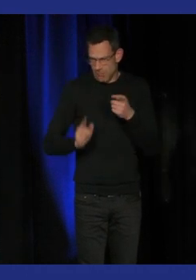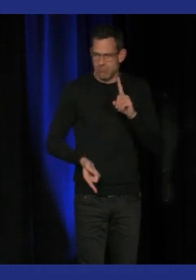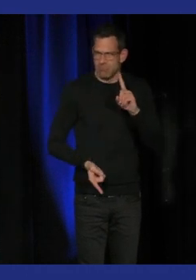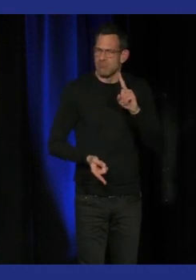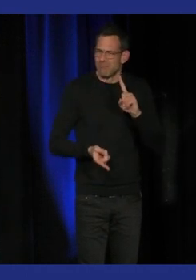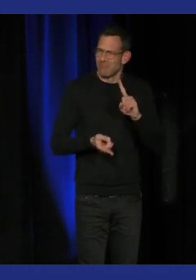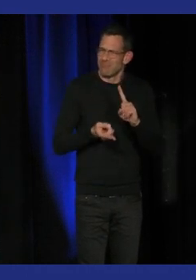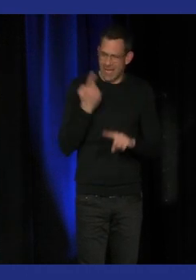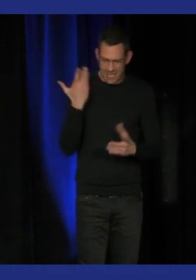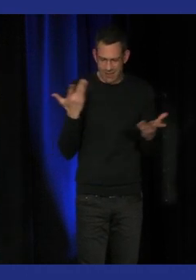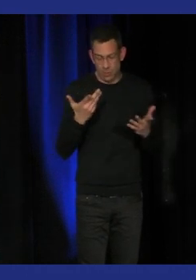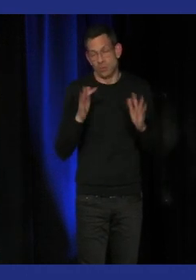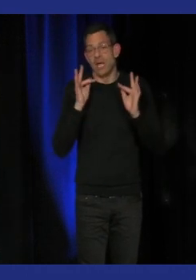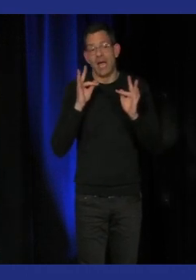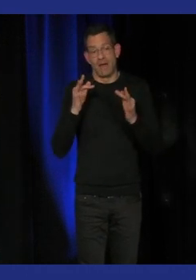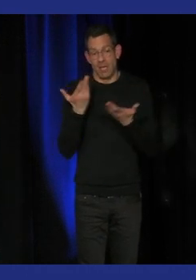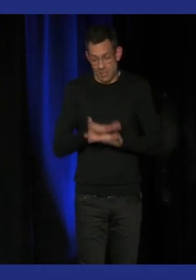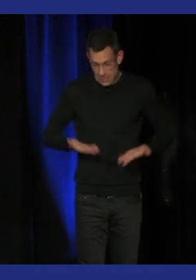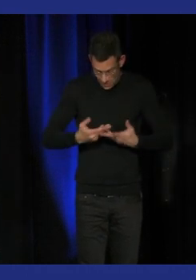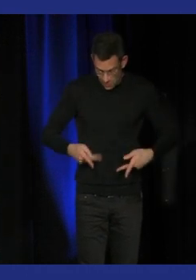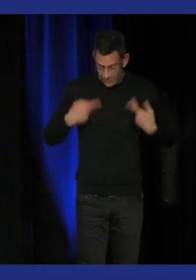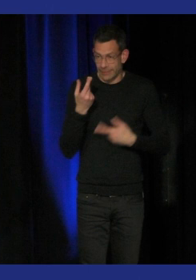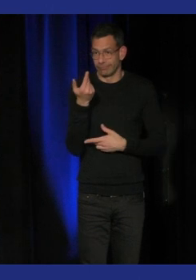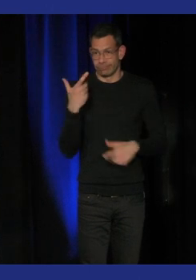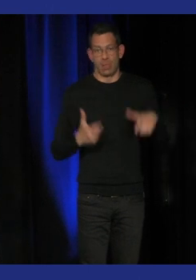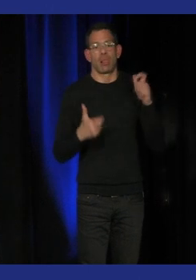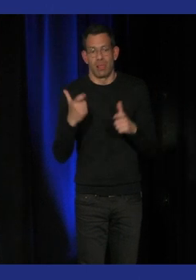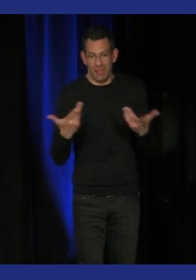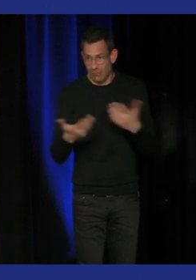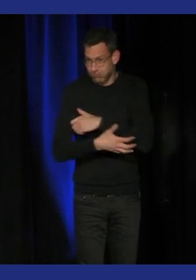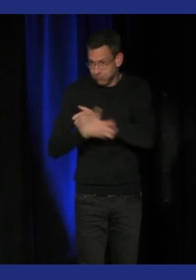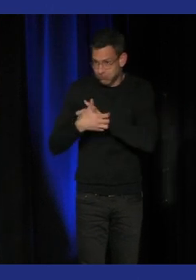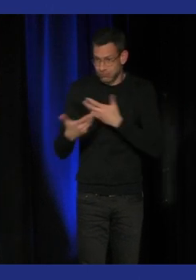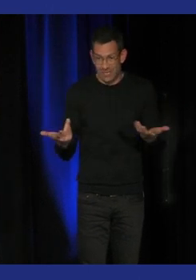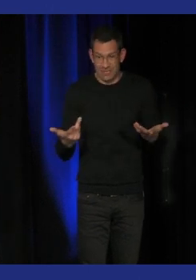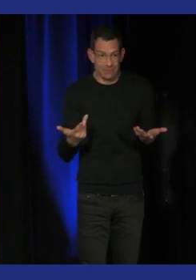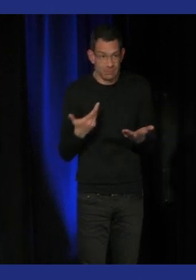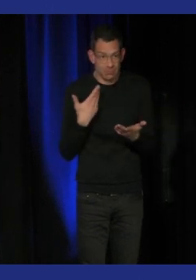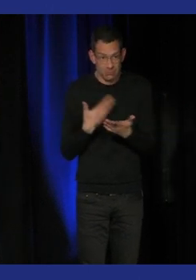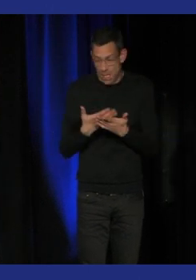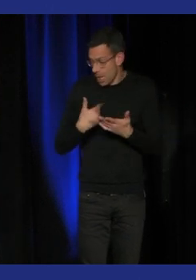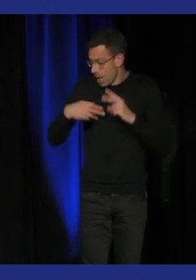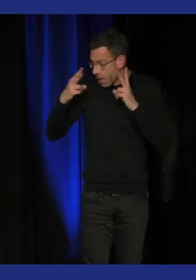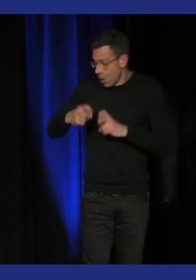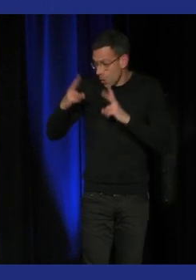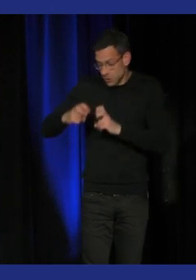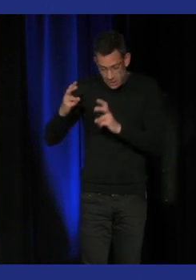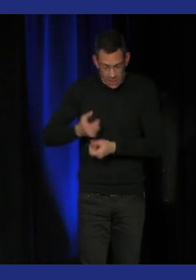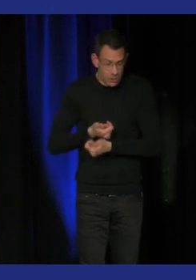c'est les questions de précarité, parce qu'on s'aperçoit justement, notamment à travers différents travaux de